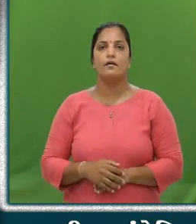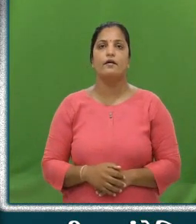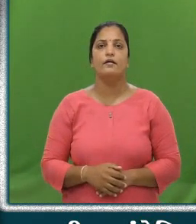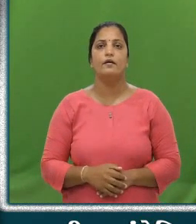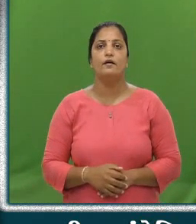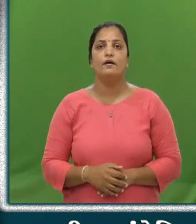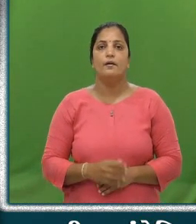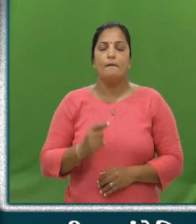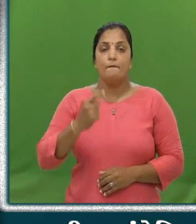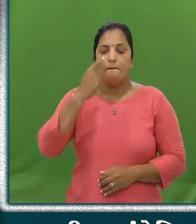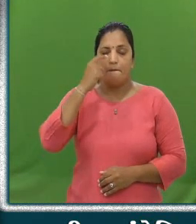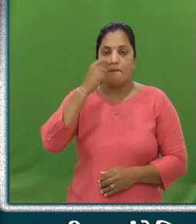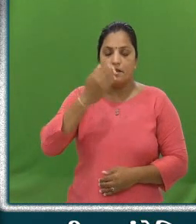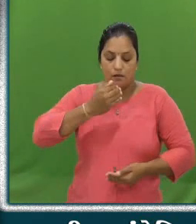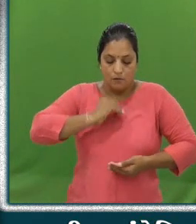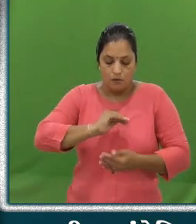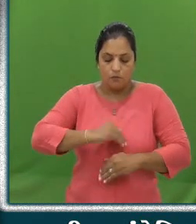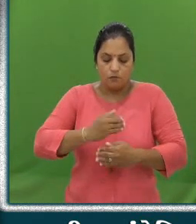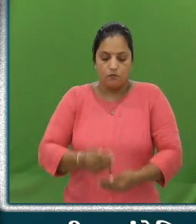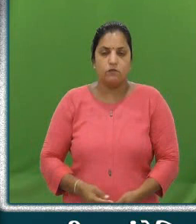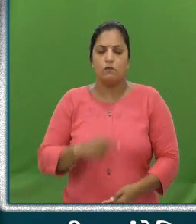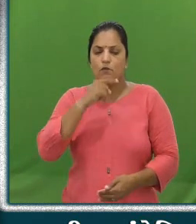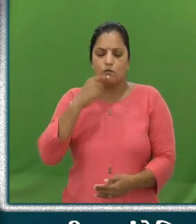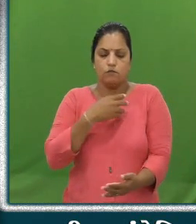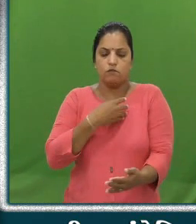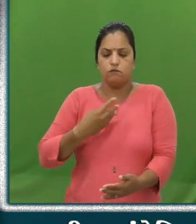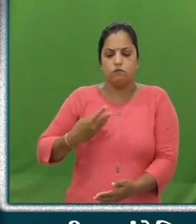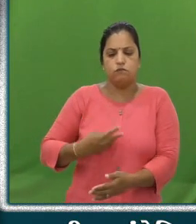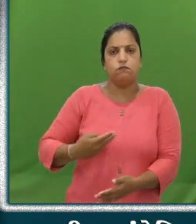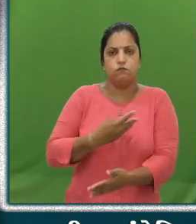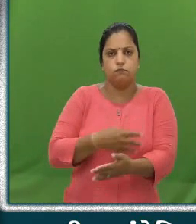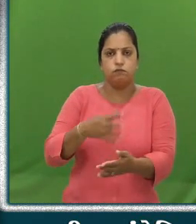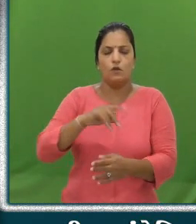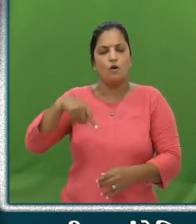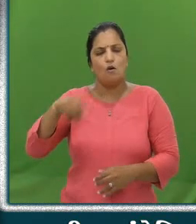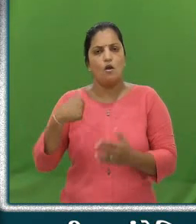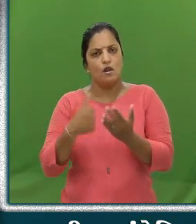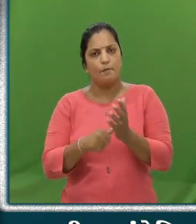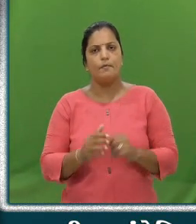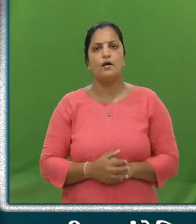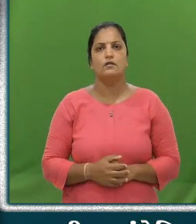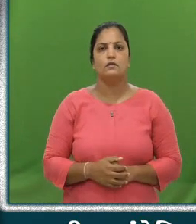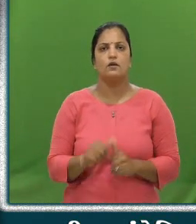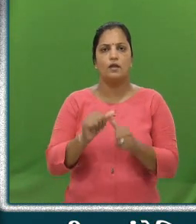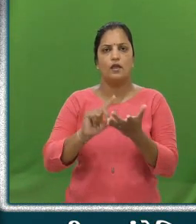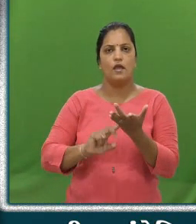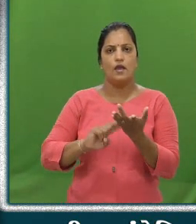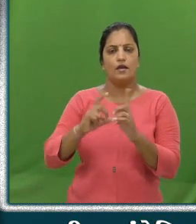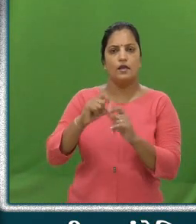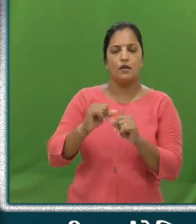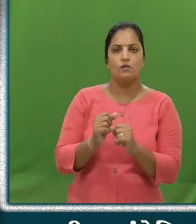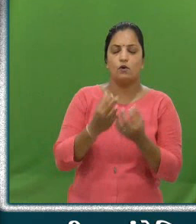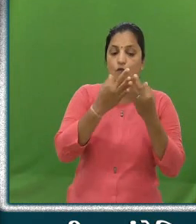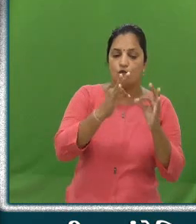દર જે માસિક સ્ત્રાવ થતો હોય છે ત્યારબાદ જે કહેવામાં આવે છે દર મહિને જે અંડકોષો આ રીતે